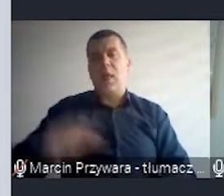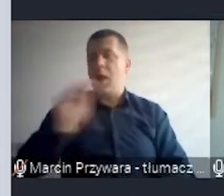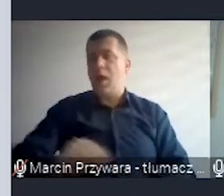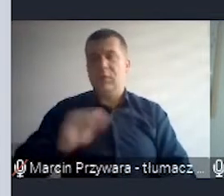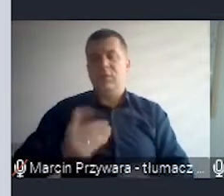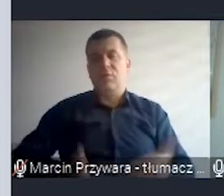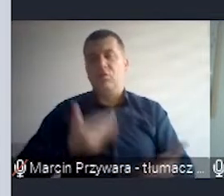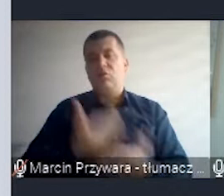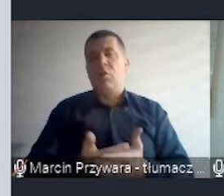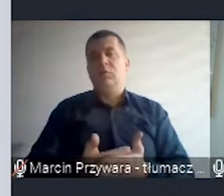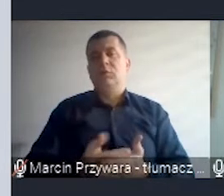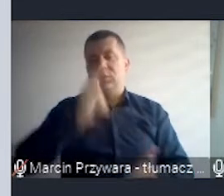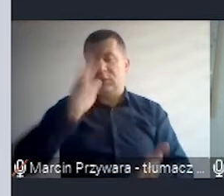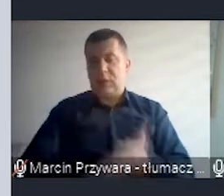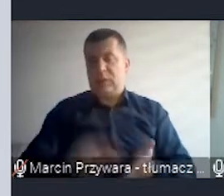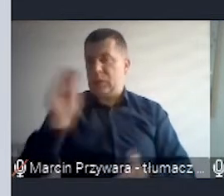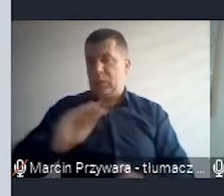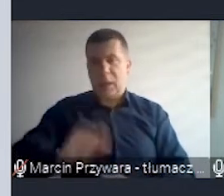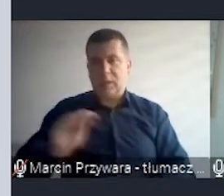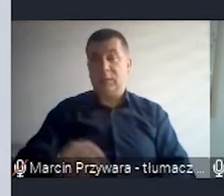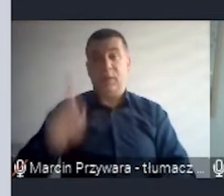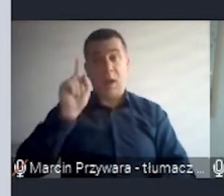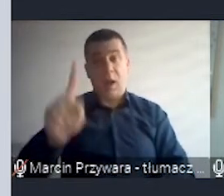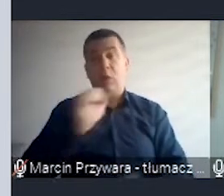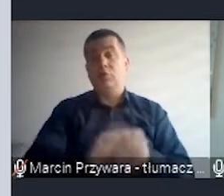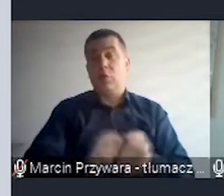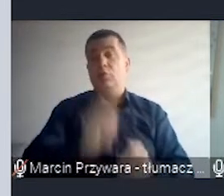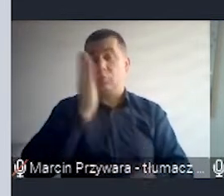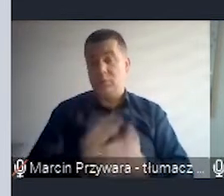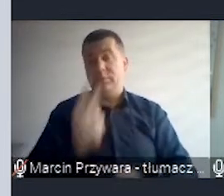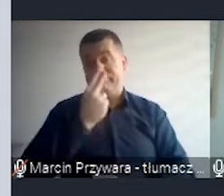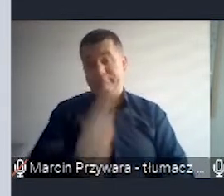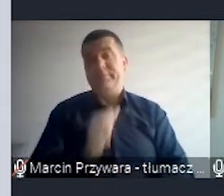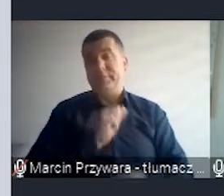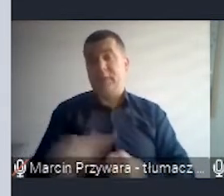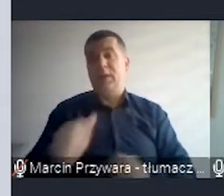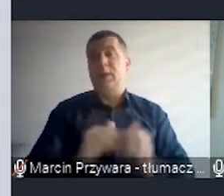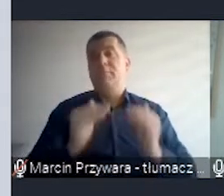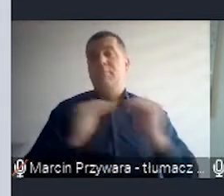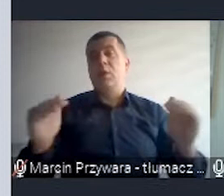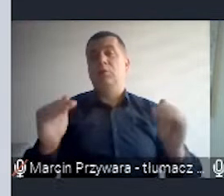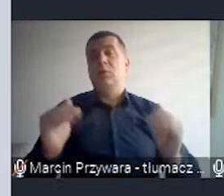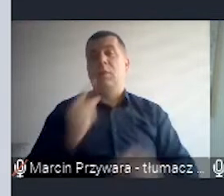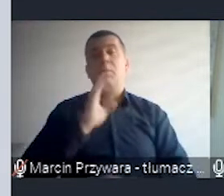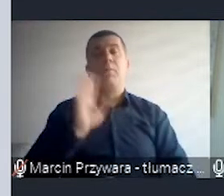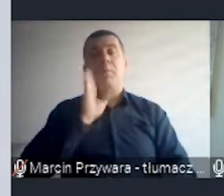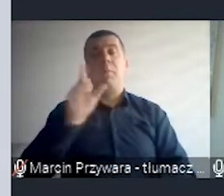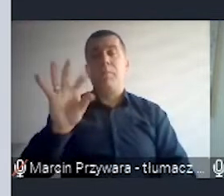nie zatwierdził, ale szkoda już występuje na poziomie